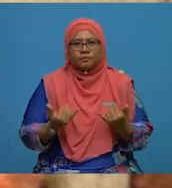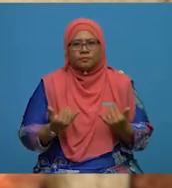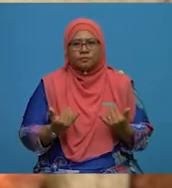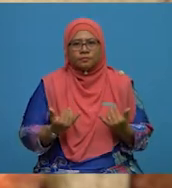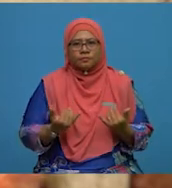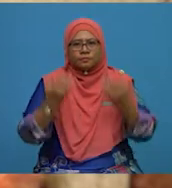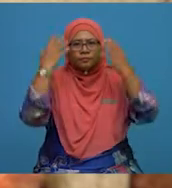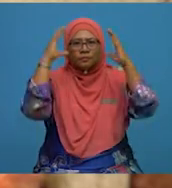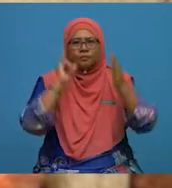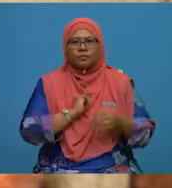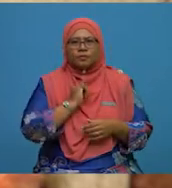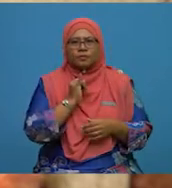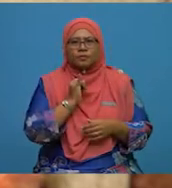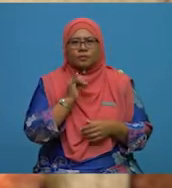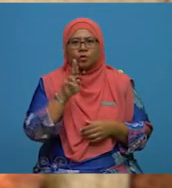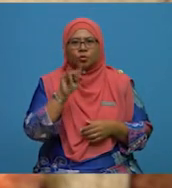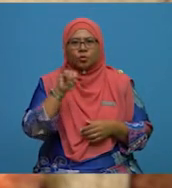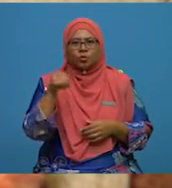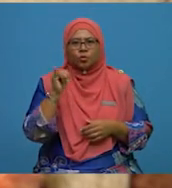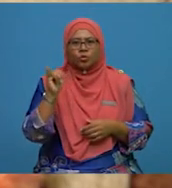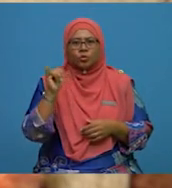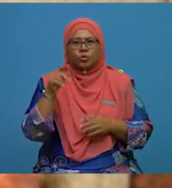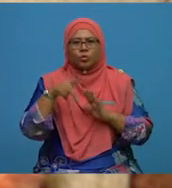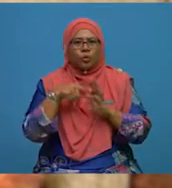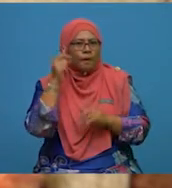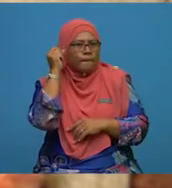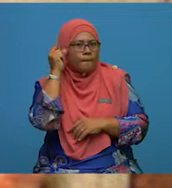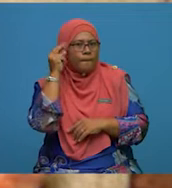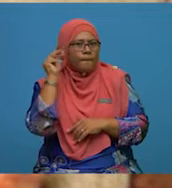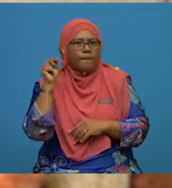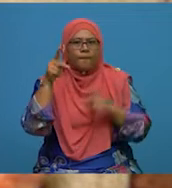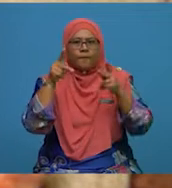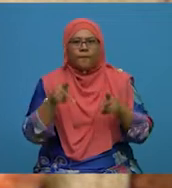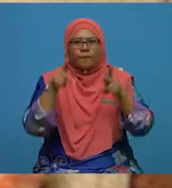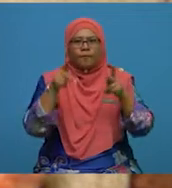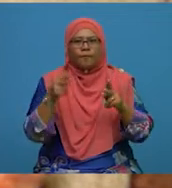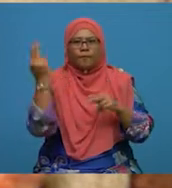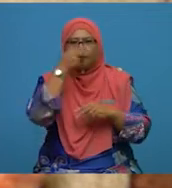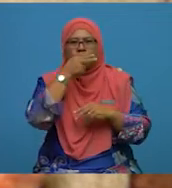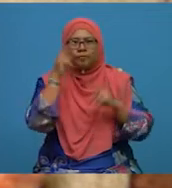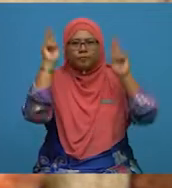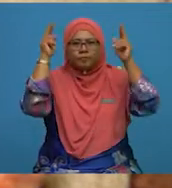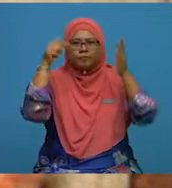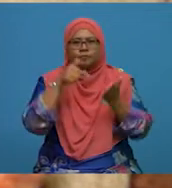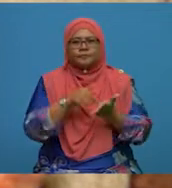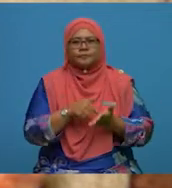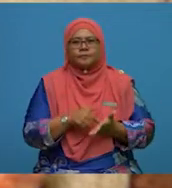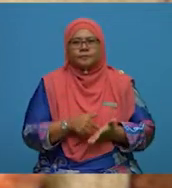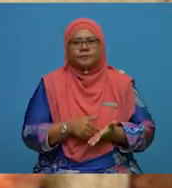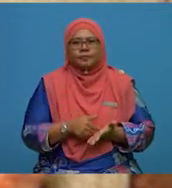Sekarang, cikgu ingin menguji pemahaman pelajar-pelajar terhadap tajuk ini.